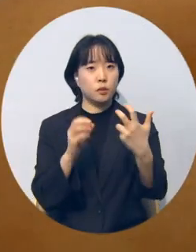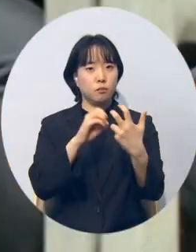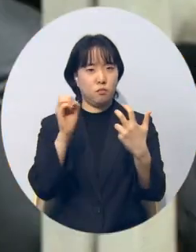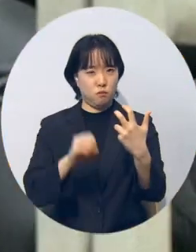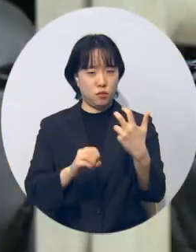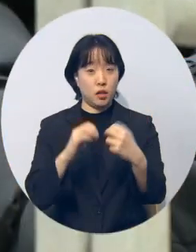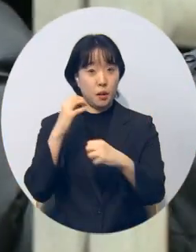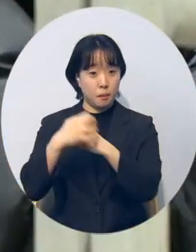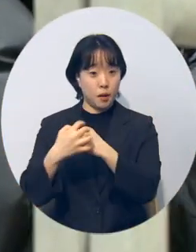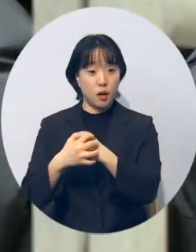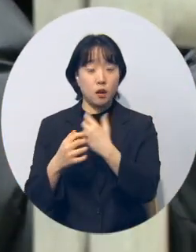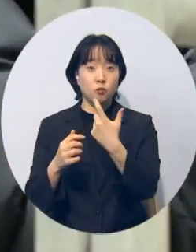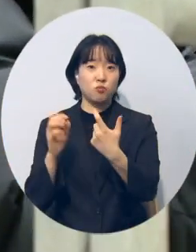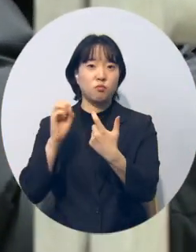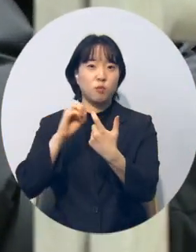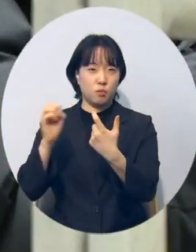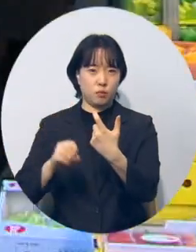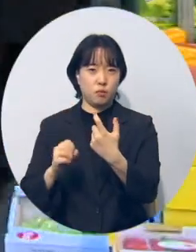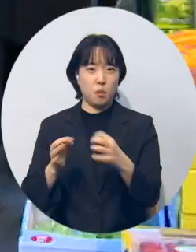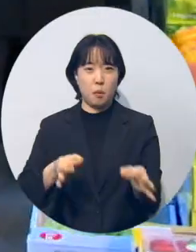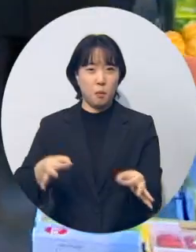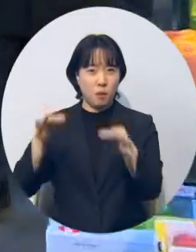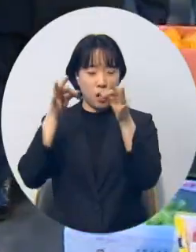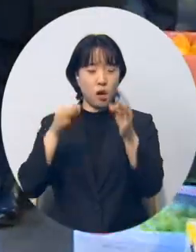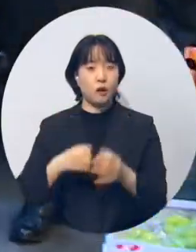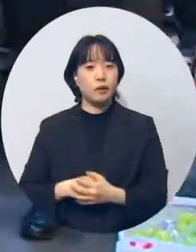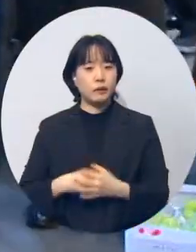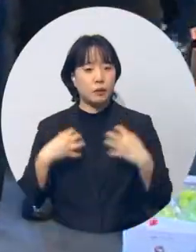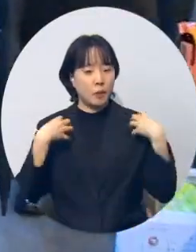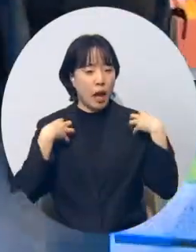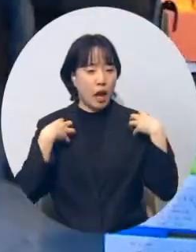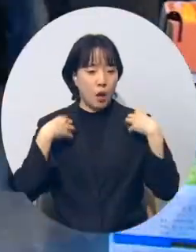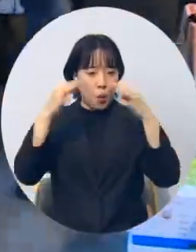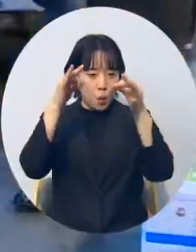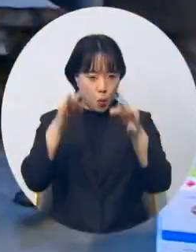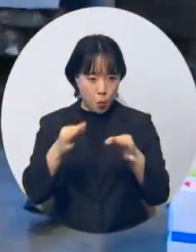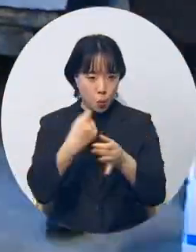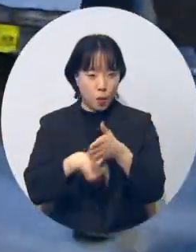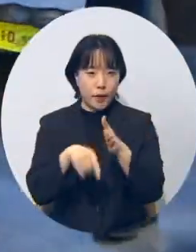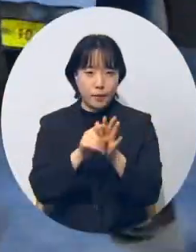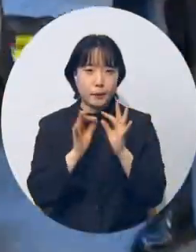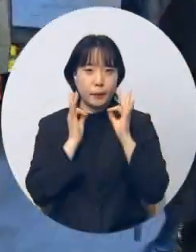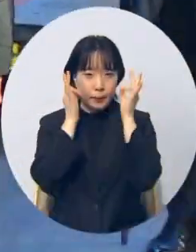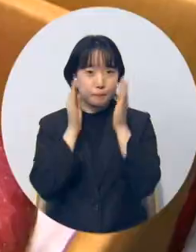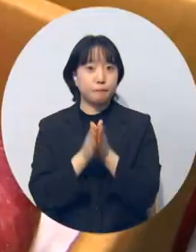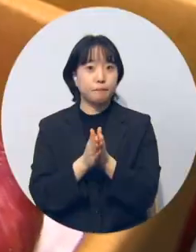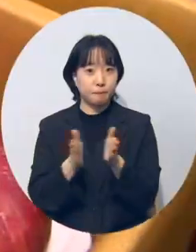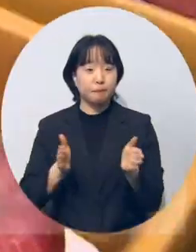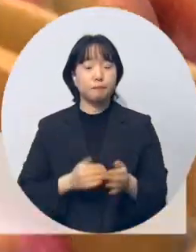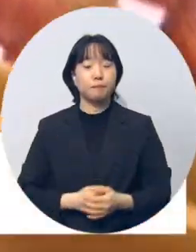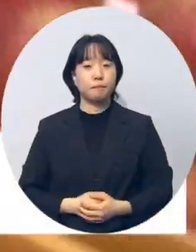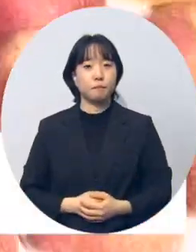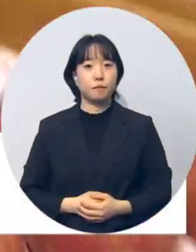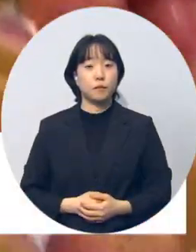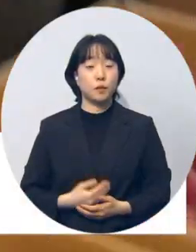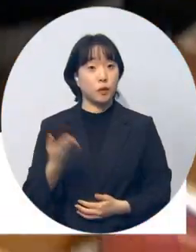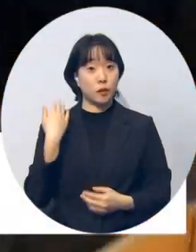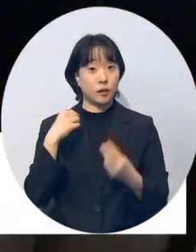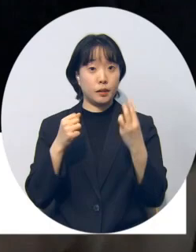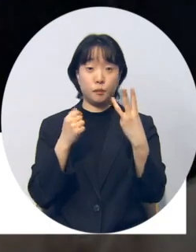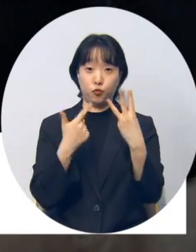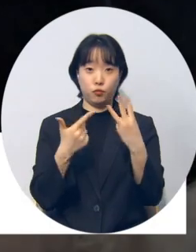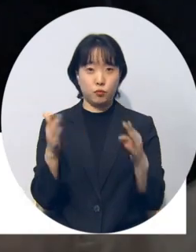61.1% 오른 것으로 나타났습니다. 이에 정부가 농산물 가격 안정을 위해 나섰습니다. 지난 6일부터